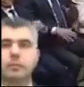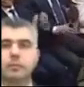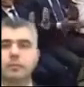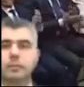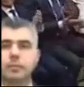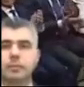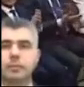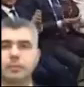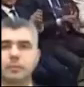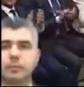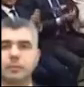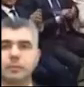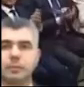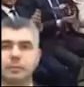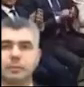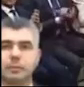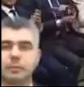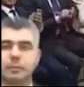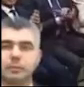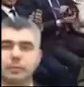إلى جانبكم ومعكم.